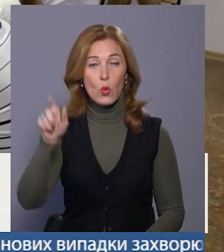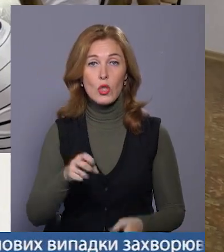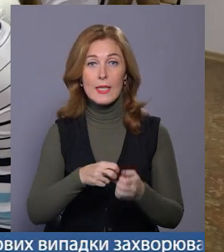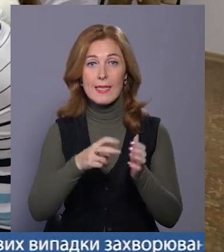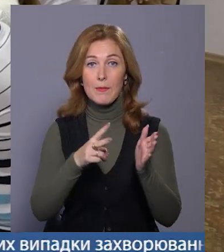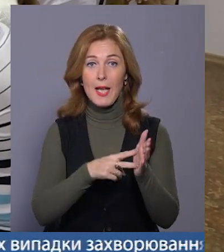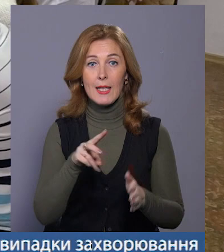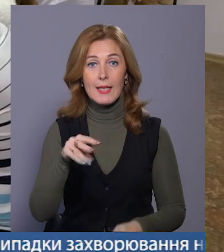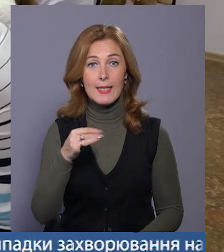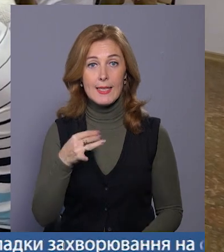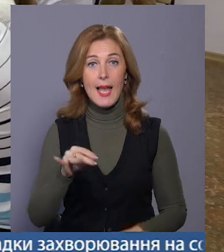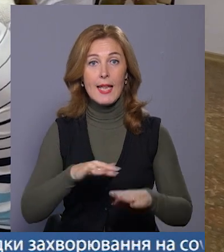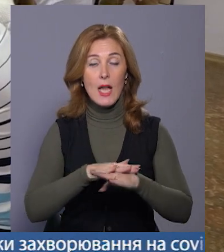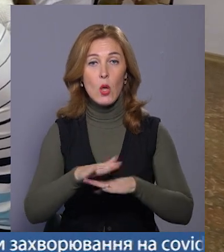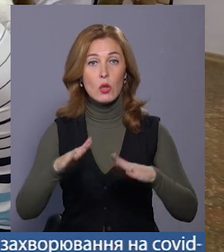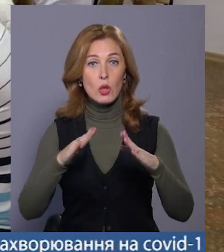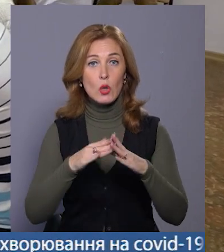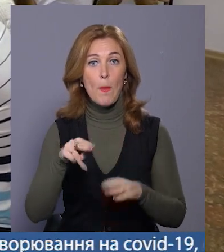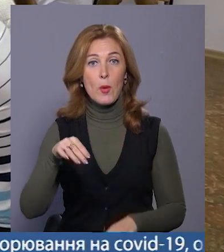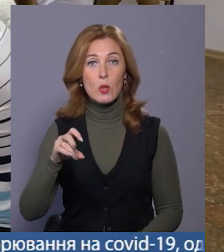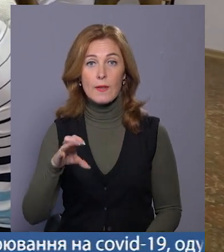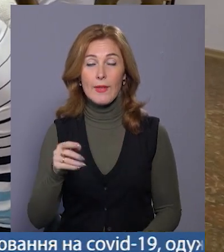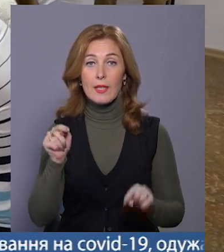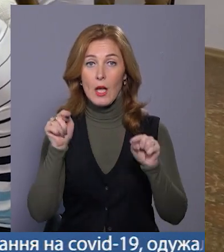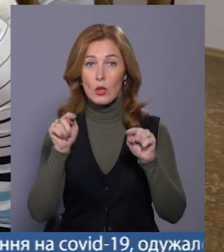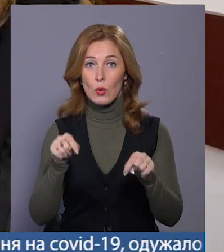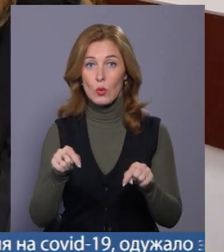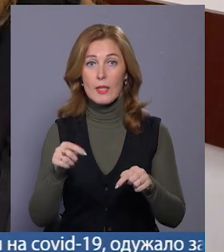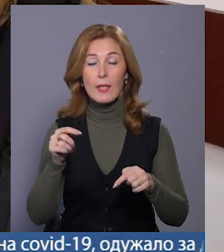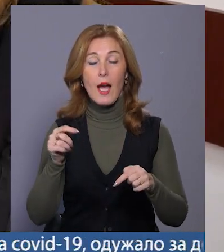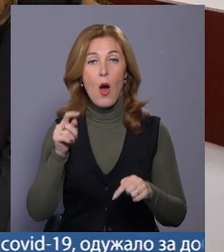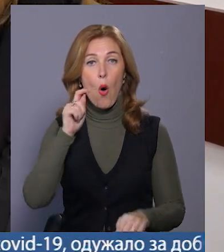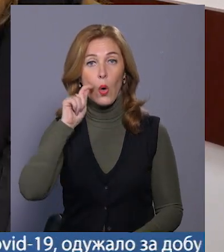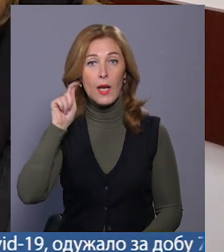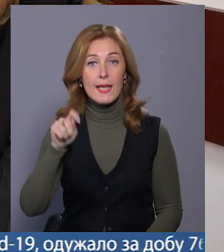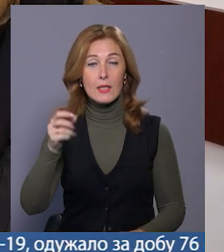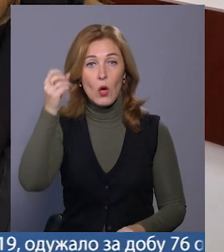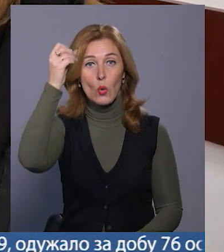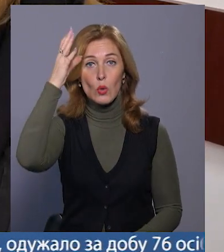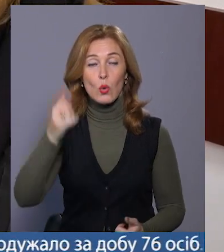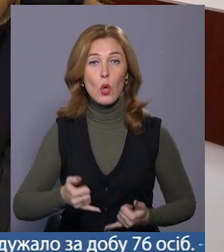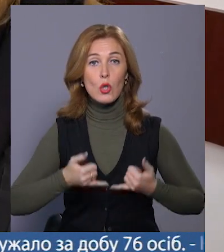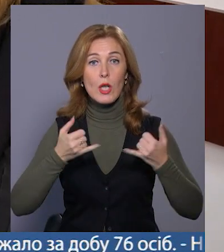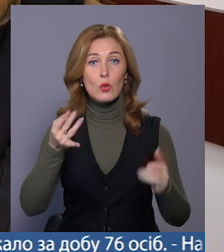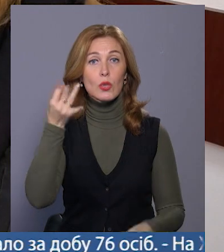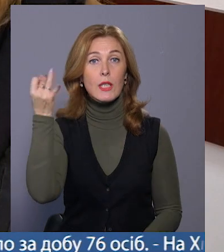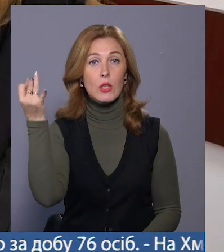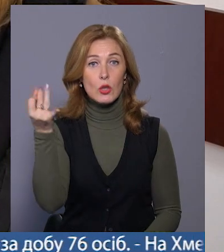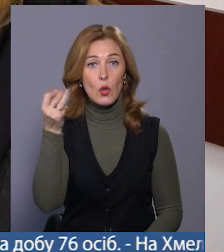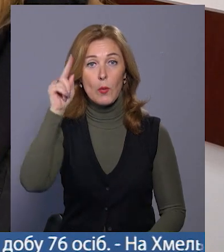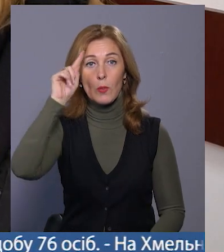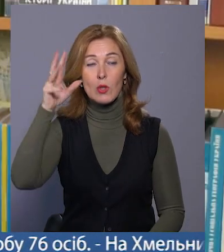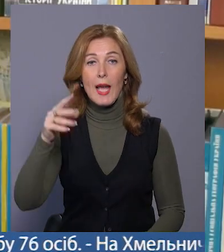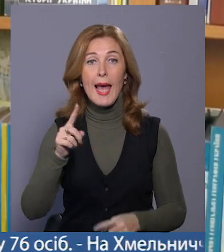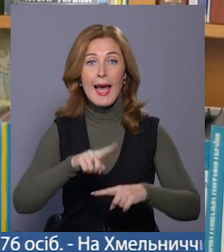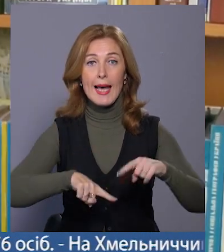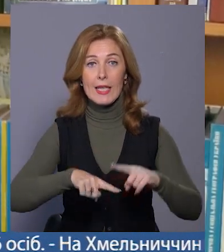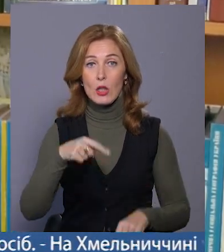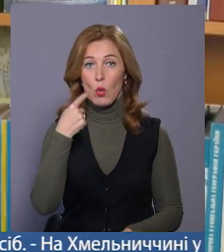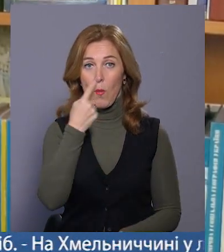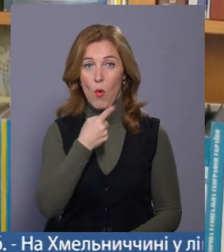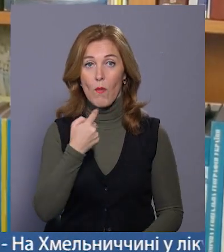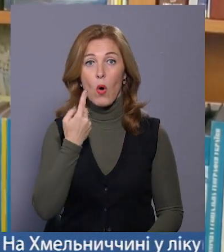у Народному домі просвіти. Адже саме тут, в осередку української культури, шанують історію та популяризують рідну мову. Колись мені